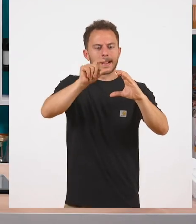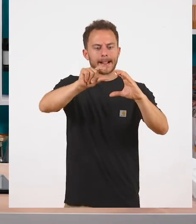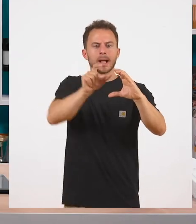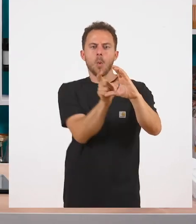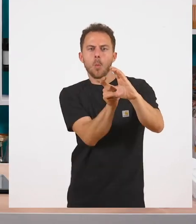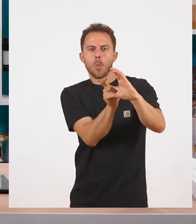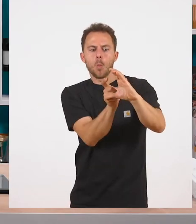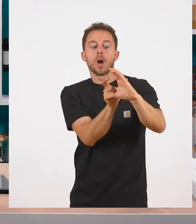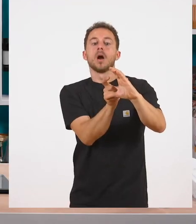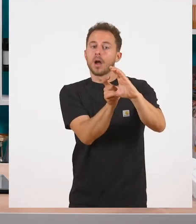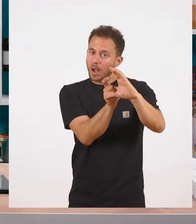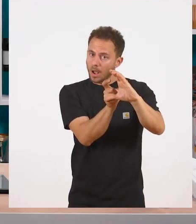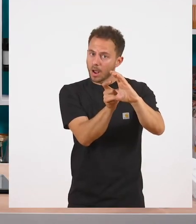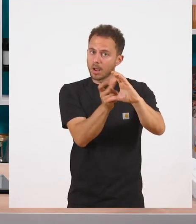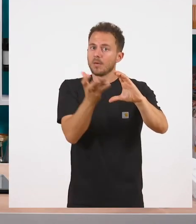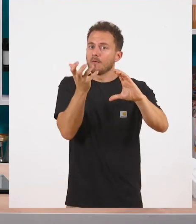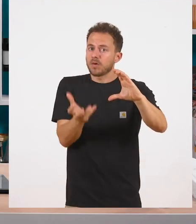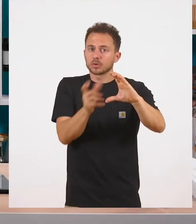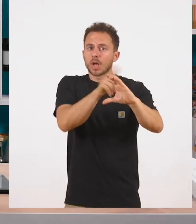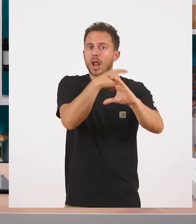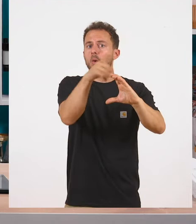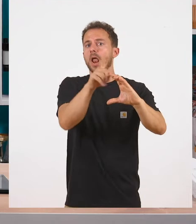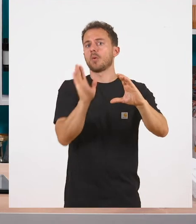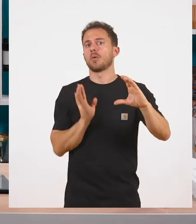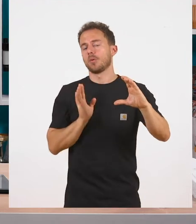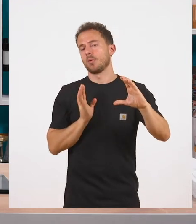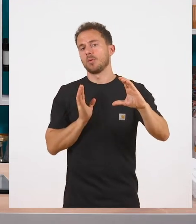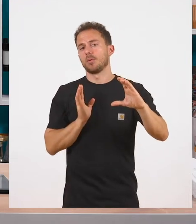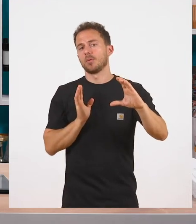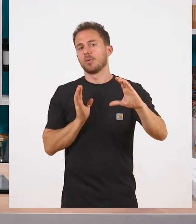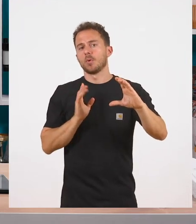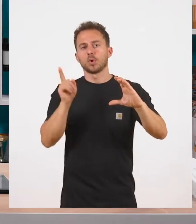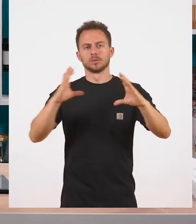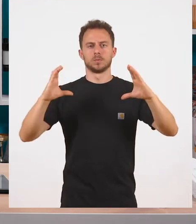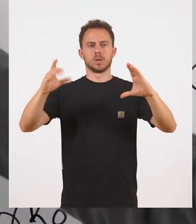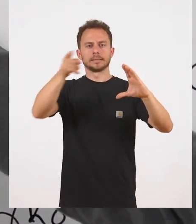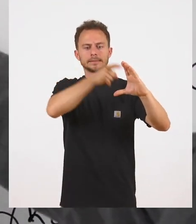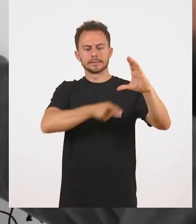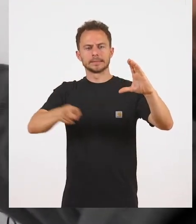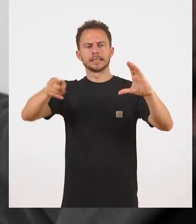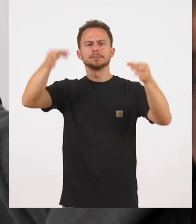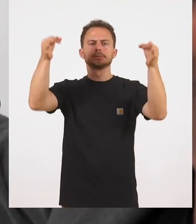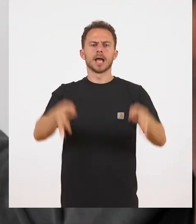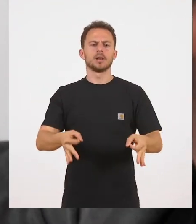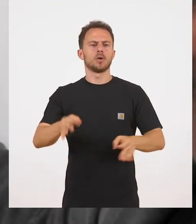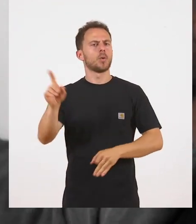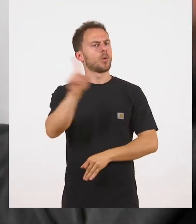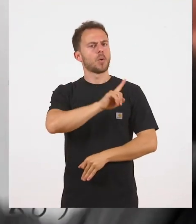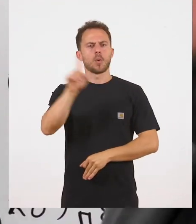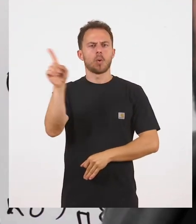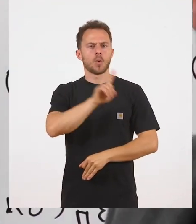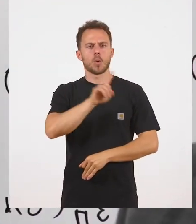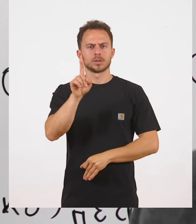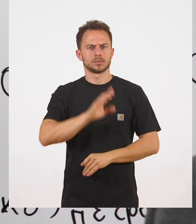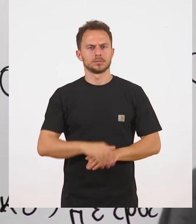Διαφορετικό βάρος θα έχουμε εδώ, διαφορετική απόσταση από το κέντρο της γης. Δεν είναι ένας κύκλος που όλα τα σημεία ισαπέχουν από